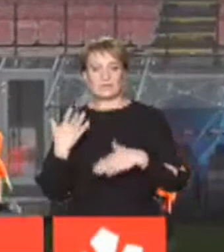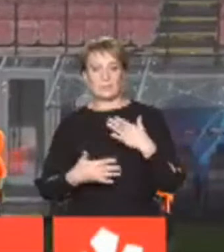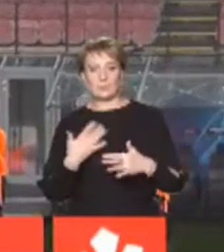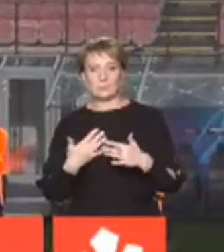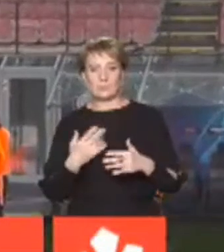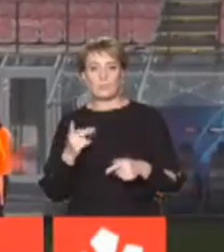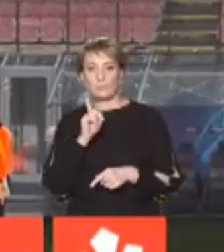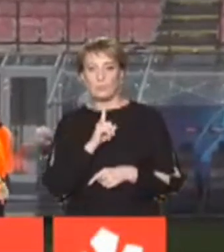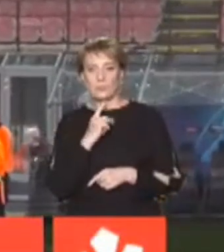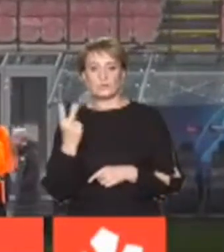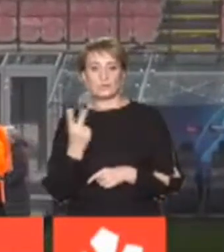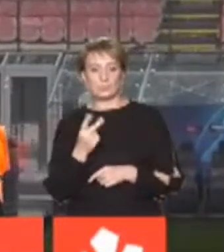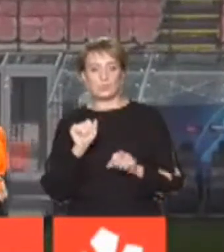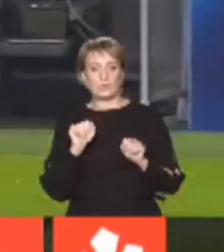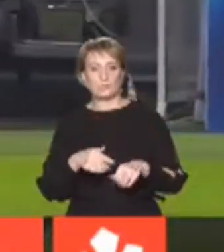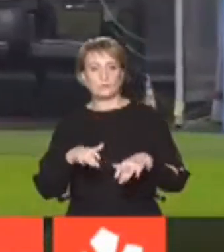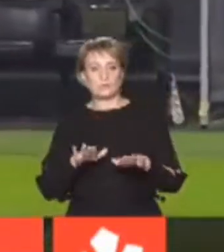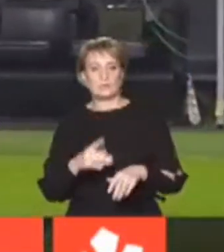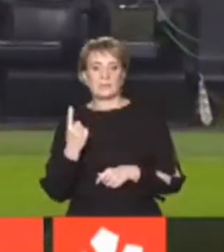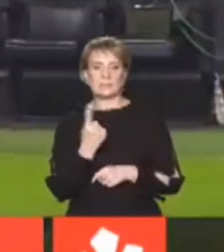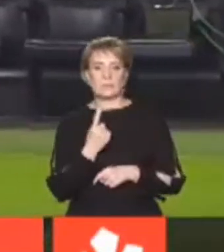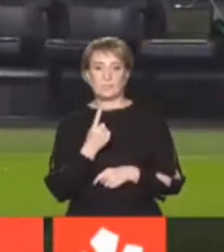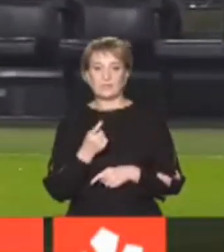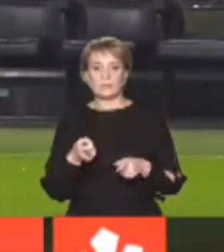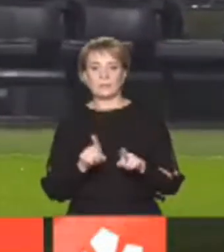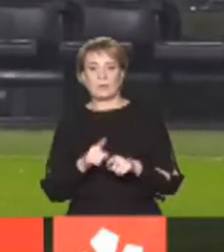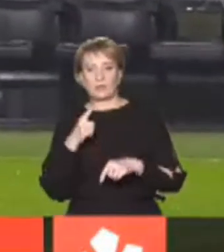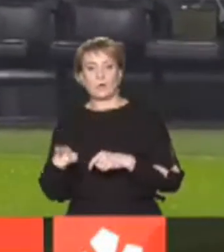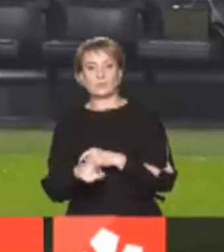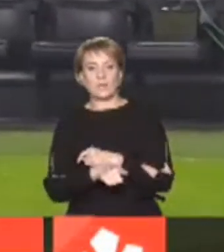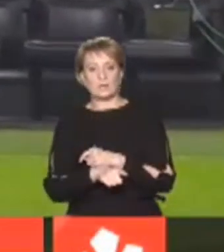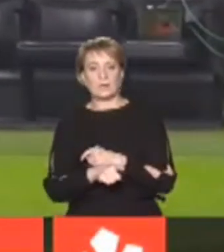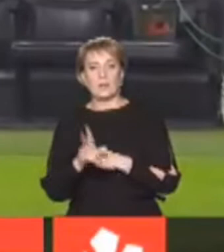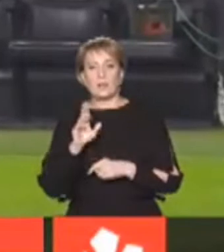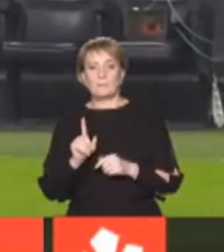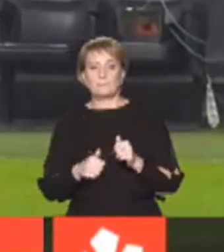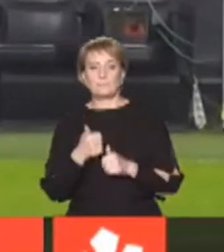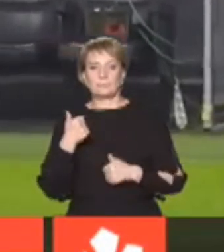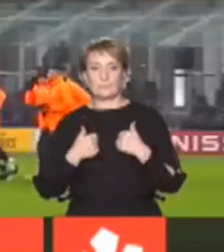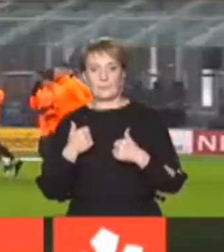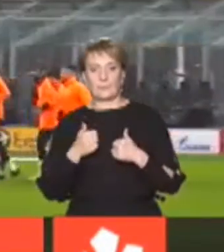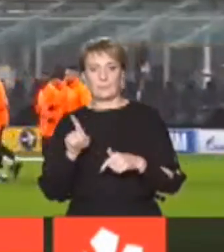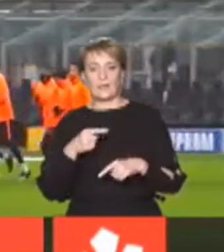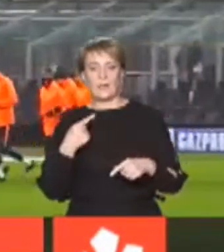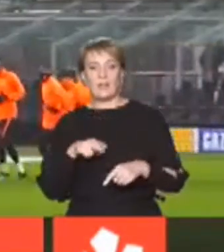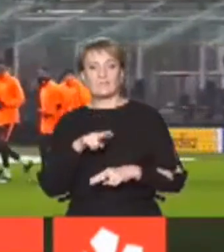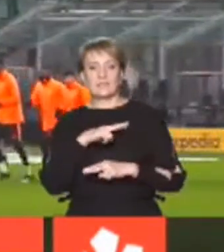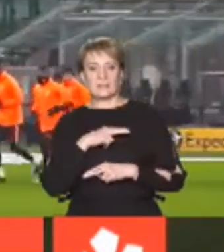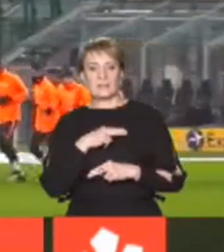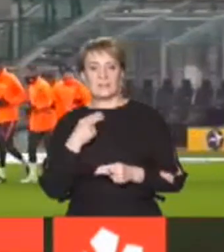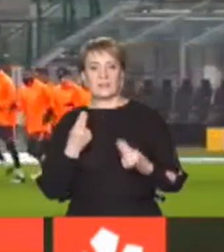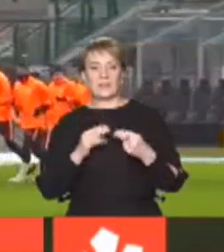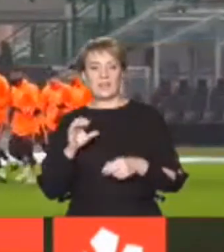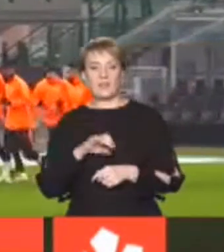поки що йде другим, але може посісти як перше місце, так і останнє. Аби вийти до плей-офф, бодай Ліги Європи, гірникам